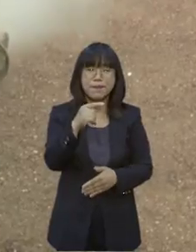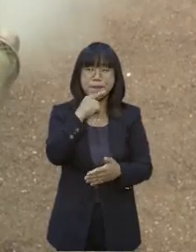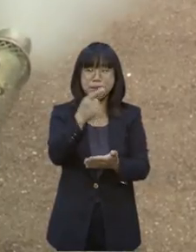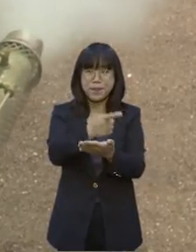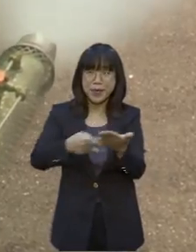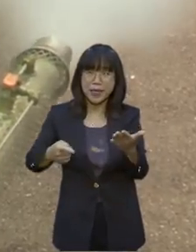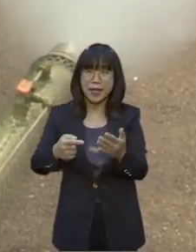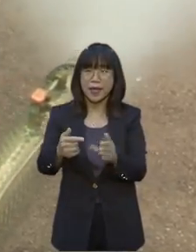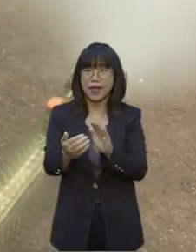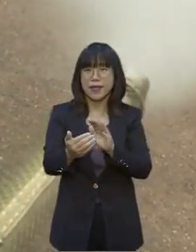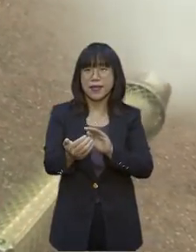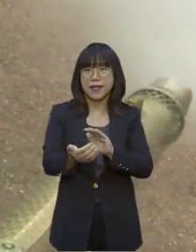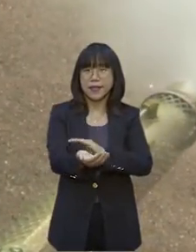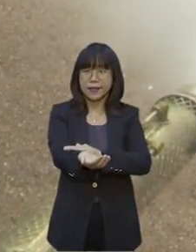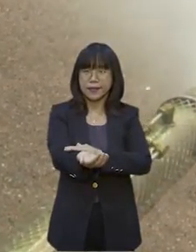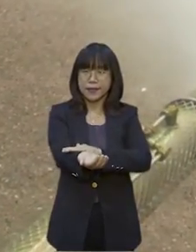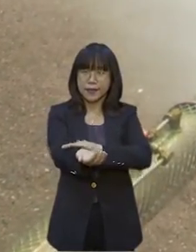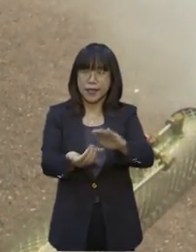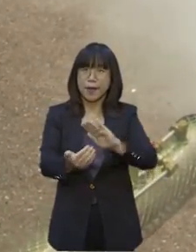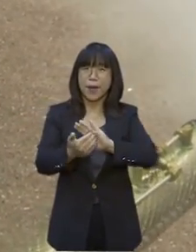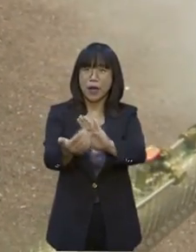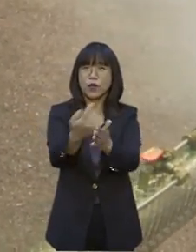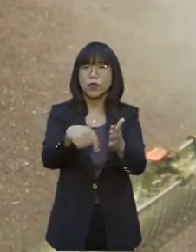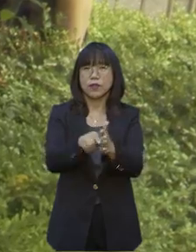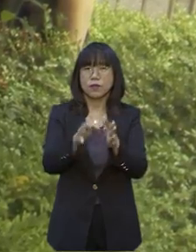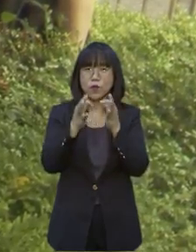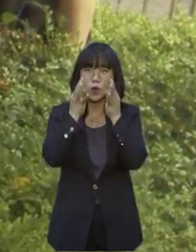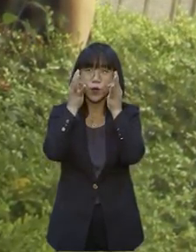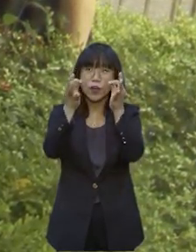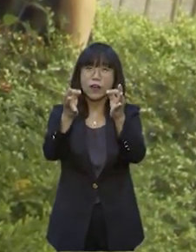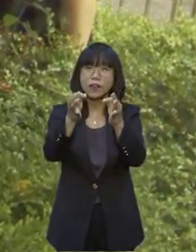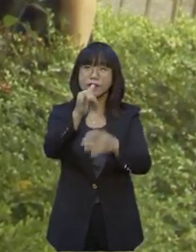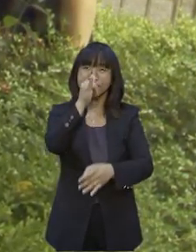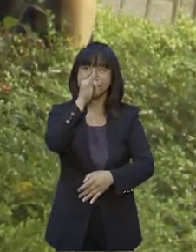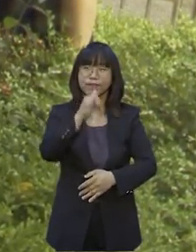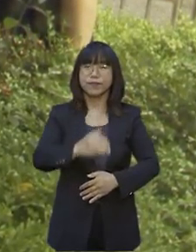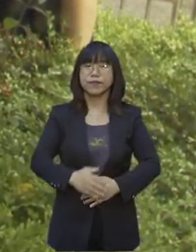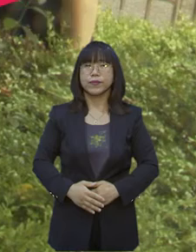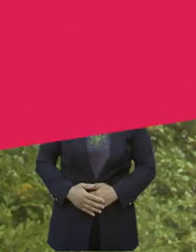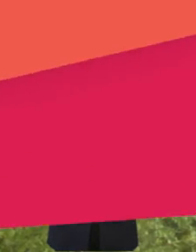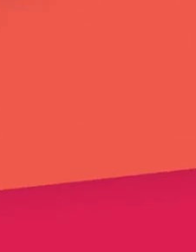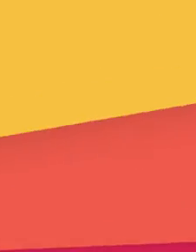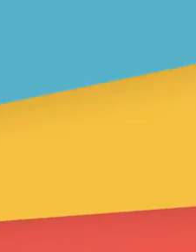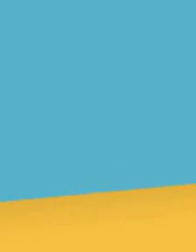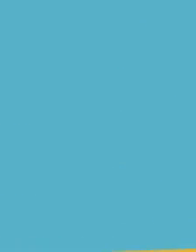여름나기와 모기로 인한 피해를 예방할 수 있도록 최선을 다하고 있습니다.